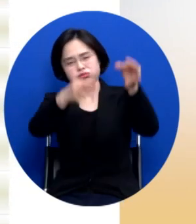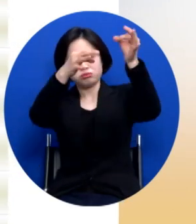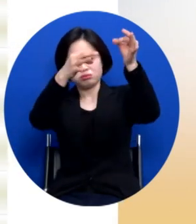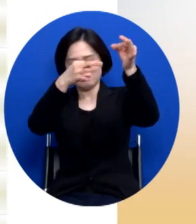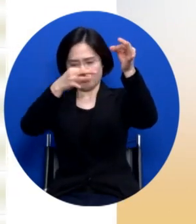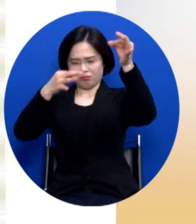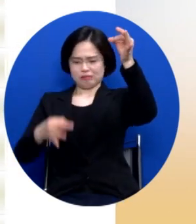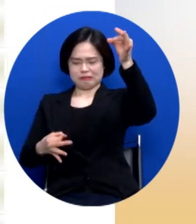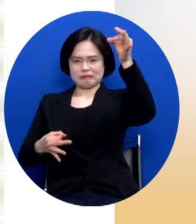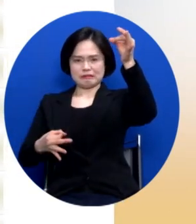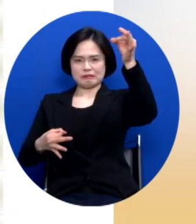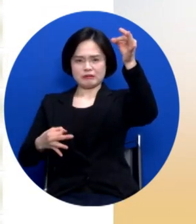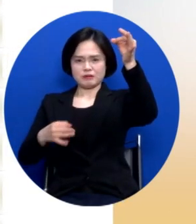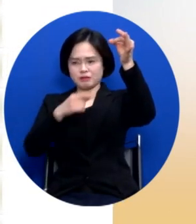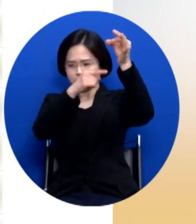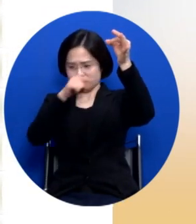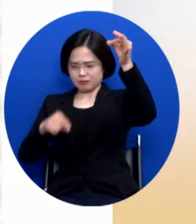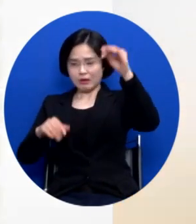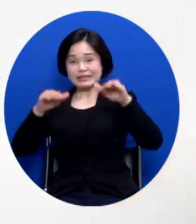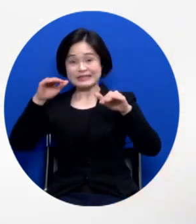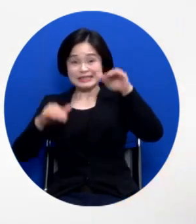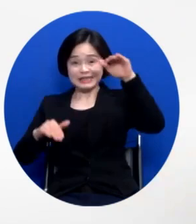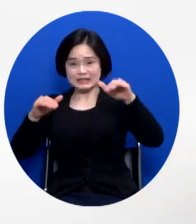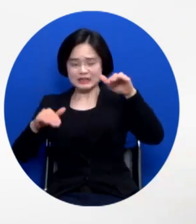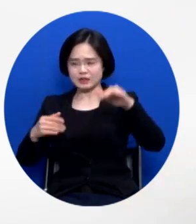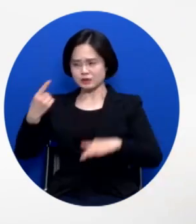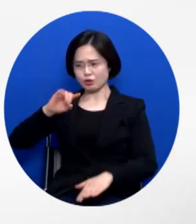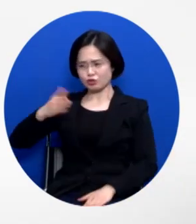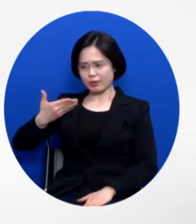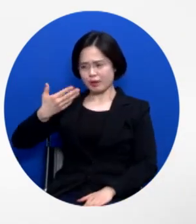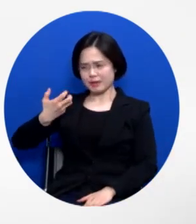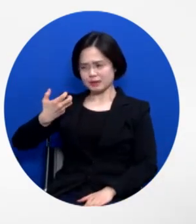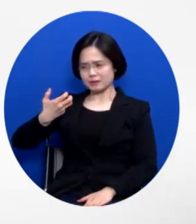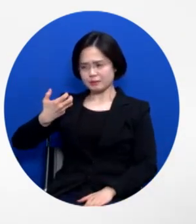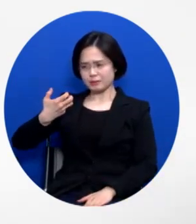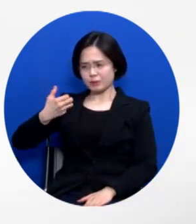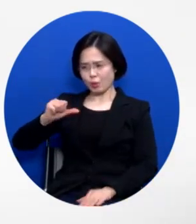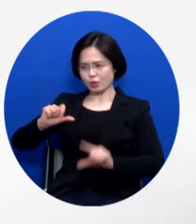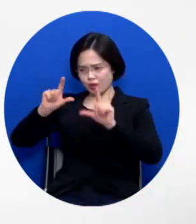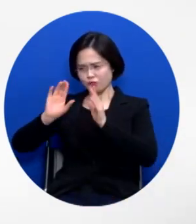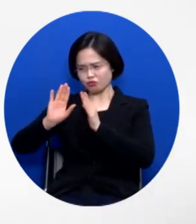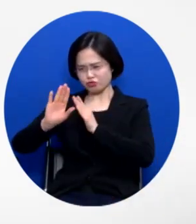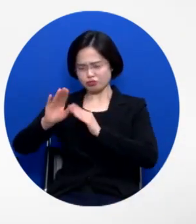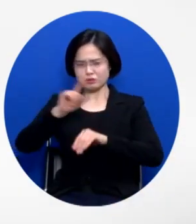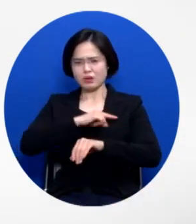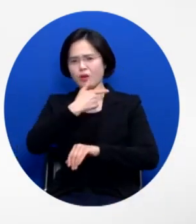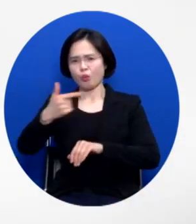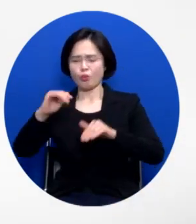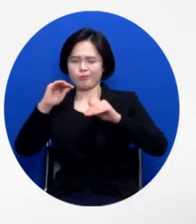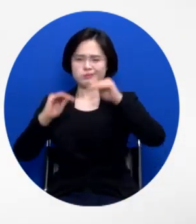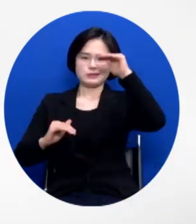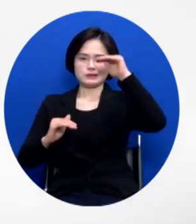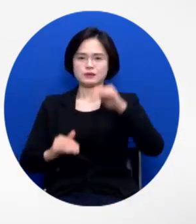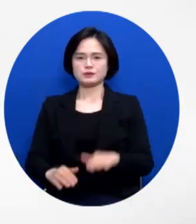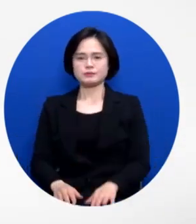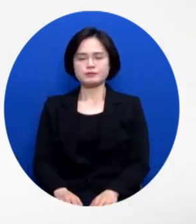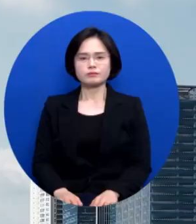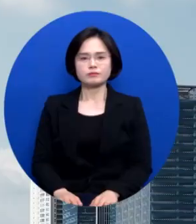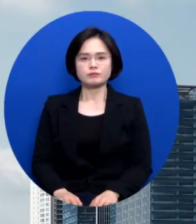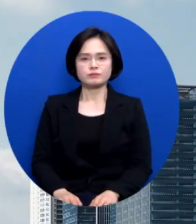37.5%포인트로 과실물가 통계 작성을 시작한 1985년 1월 이후 가장 큰 것으로 조사됐습니다.